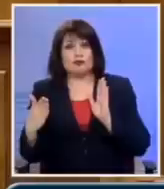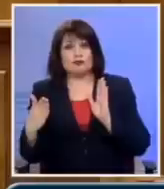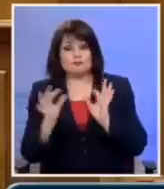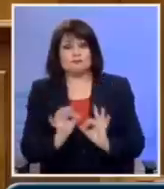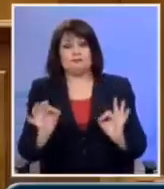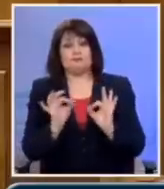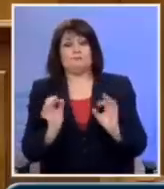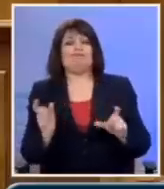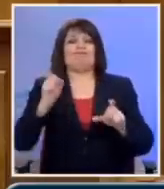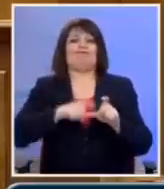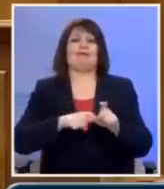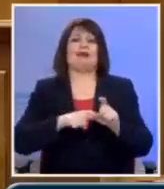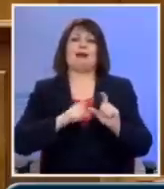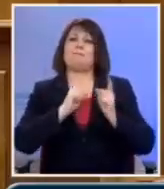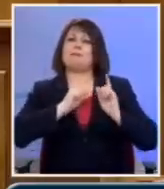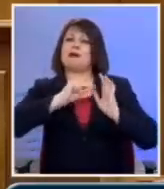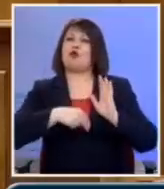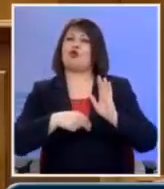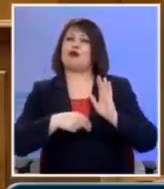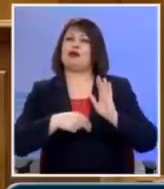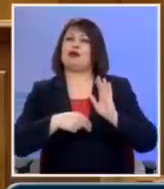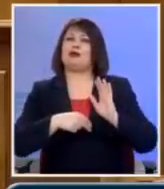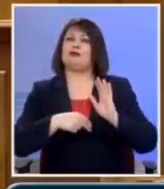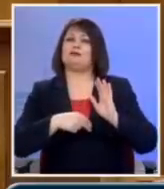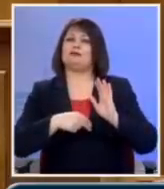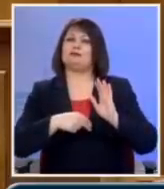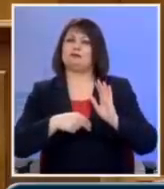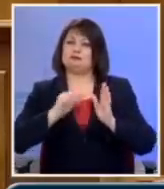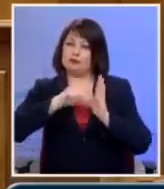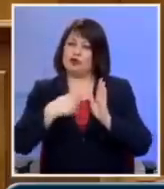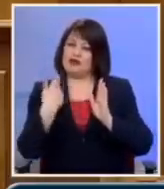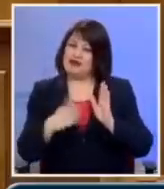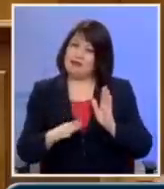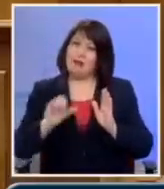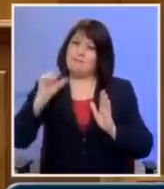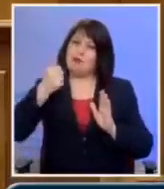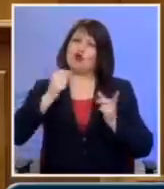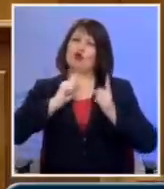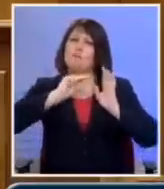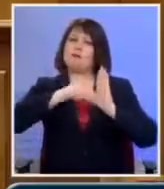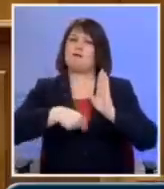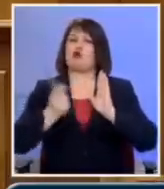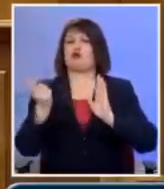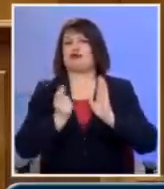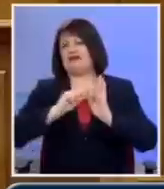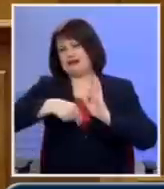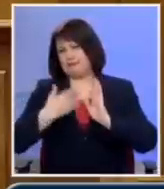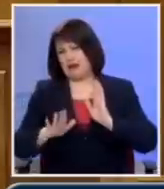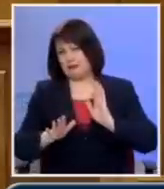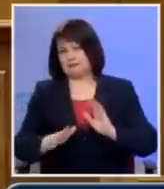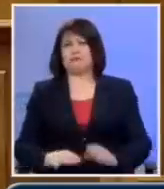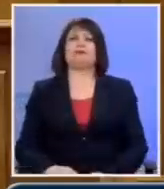δρομολογήθηκε η υπαγωγή της χώρας μας στο μνημόνιο μετά την υπογραφή της πρώτης δανειακής σύμβασης. Αλλά